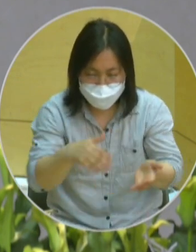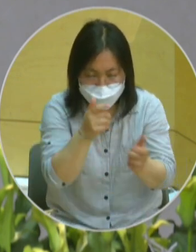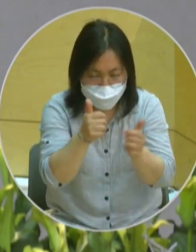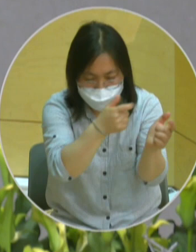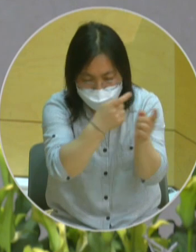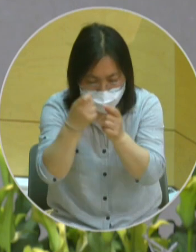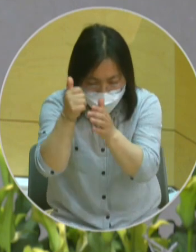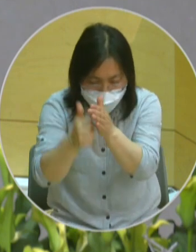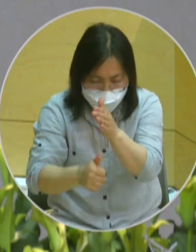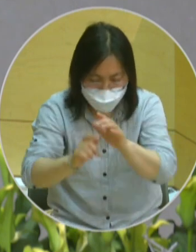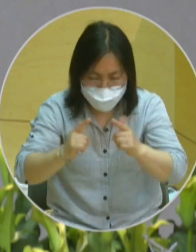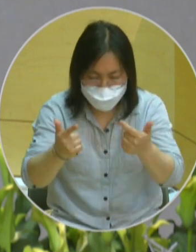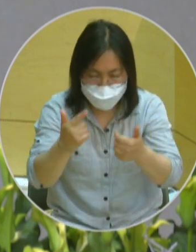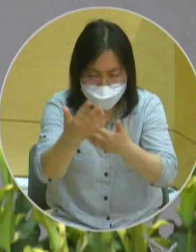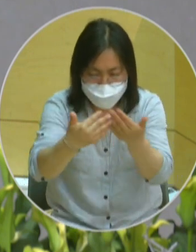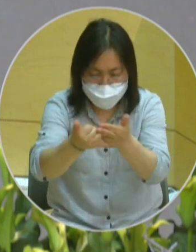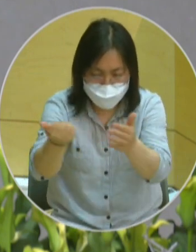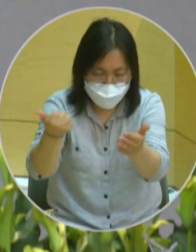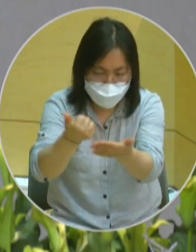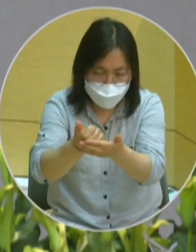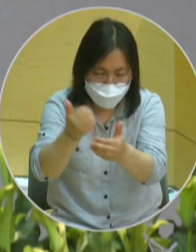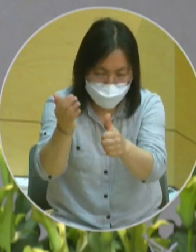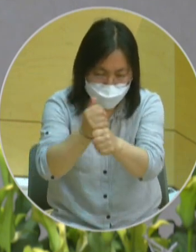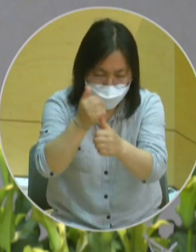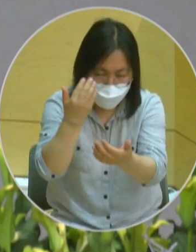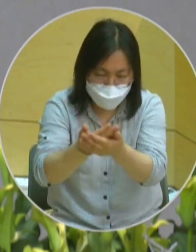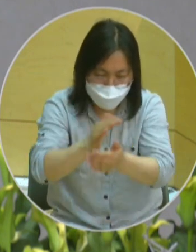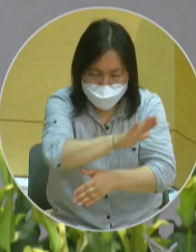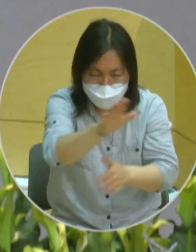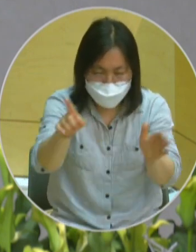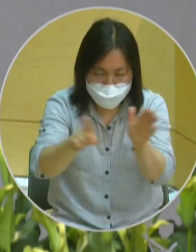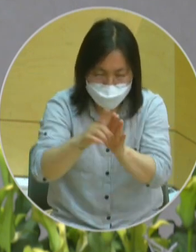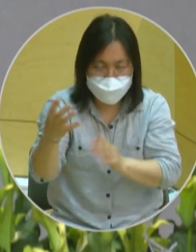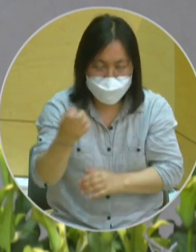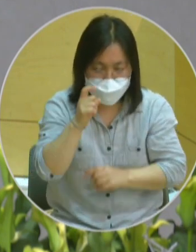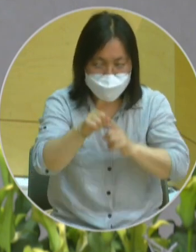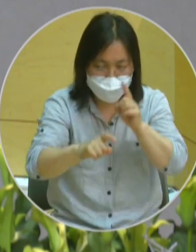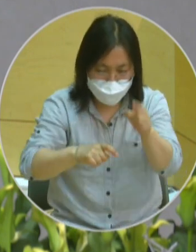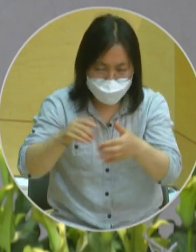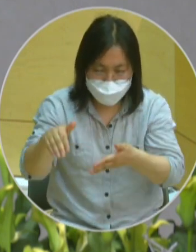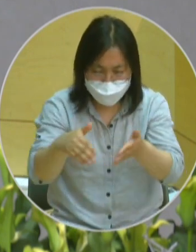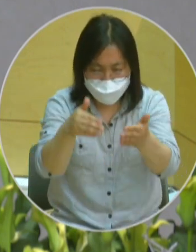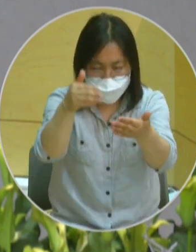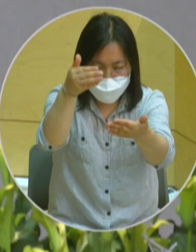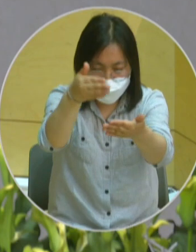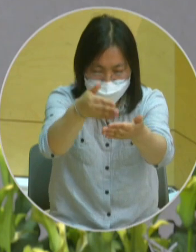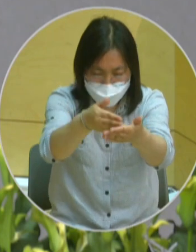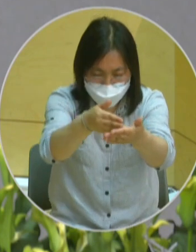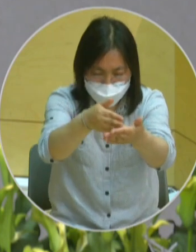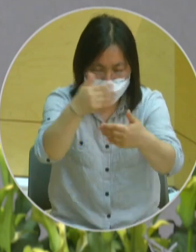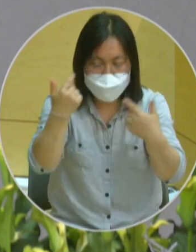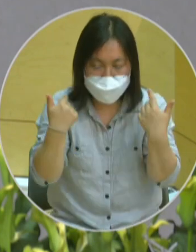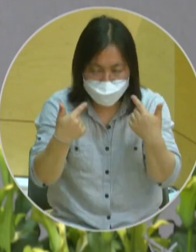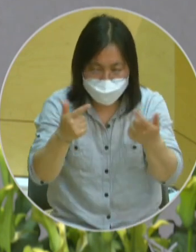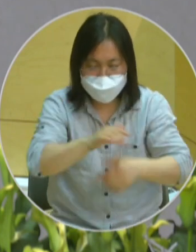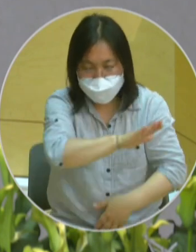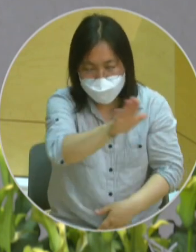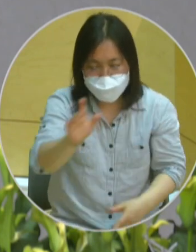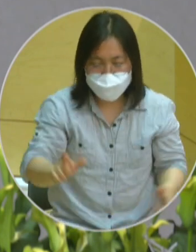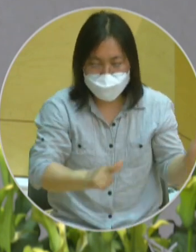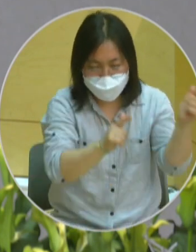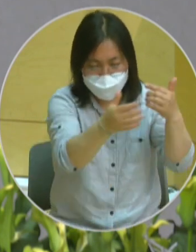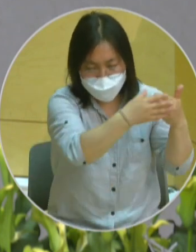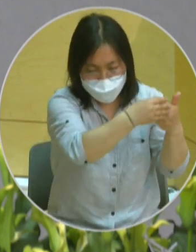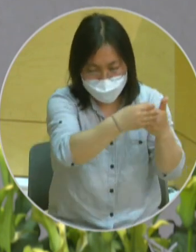않도록 하나님께서 붙들어 주셔서 우리들이 믿음으로 걸어가는 이 길 끝에 언제나 우리의 삶을 인도하실